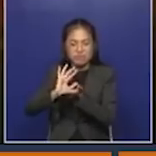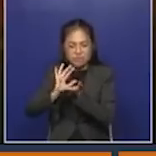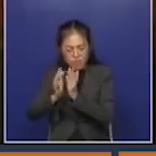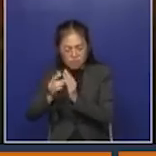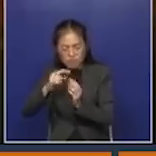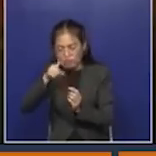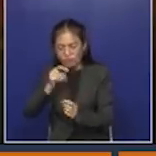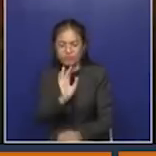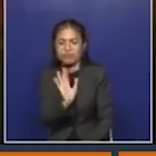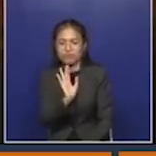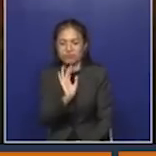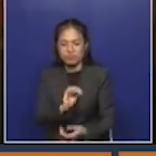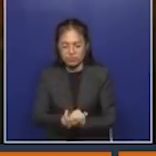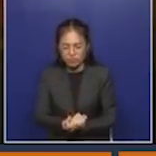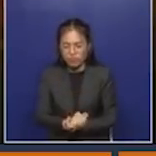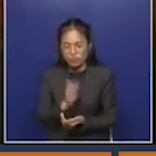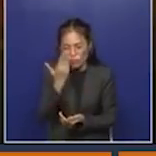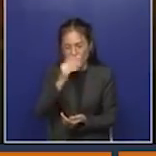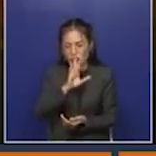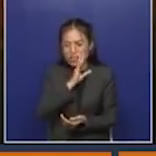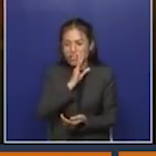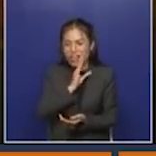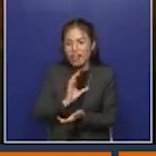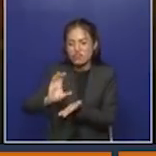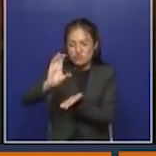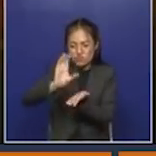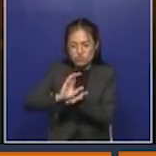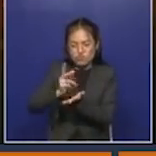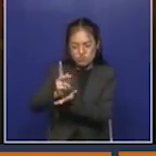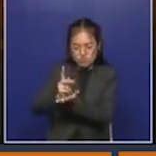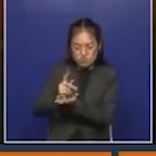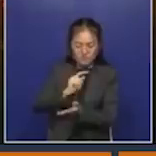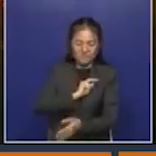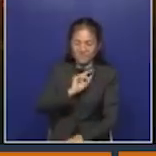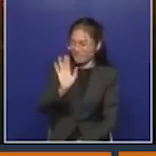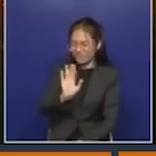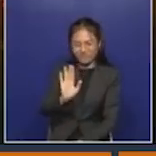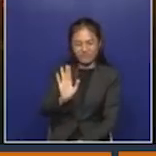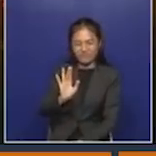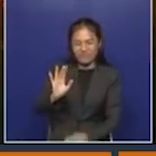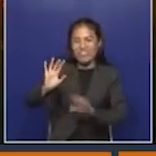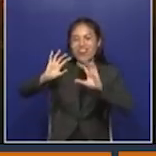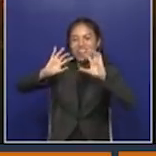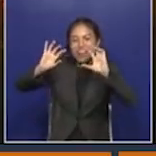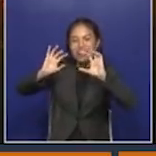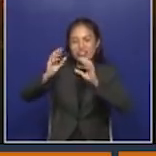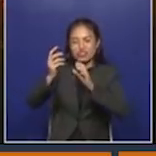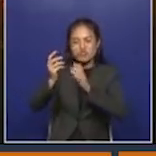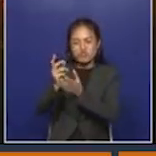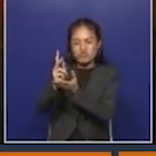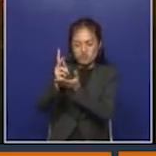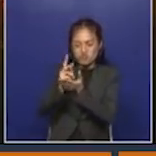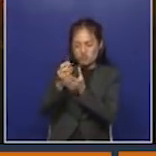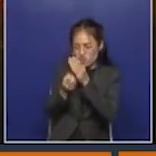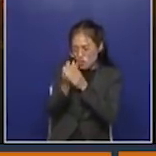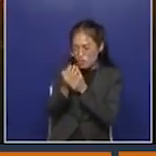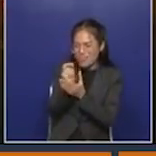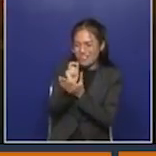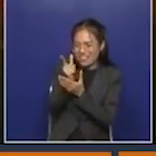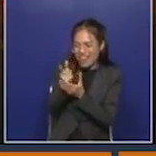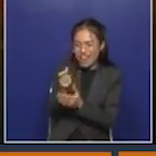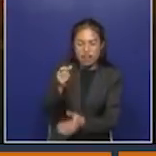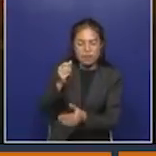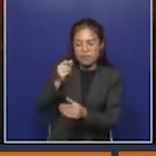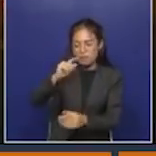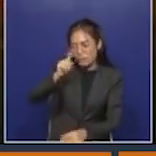ตัวอะไรนะคะเพราะว่าถ้าจะต้องลงทุนเพิ่มก็ไม่ต้องกู้เองถึงให้รัฐบาลกูก็ไม่ต้องจ่ายดอกเบี้ยเองนะครับดัง